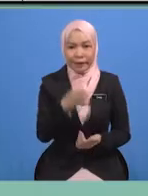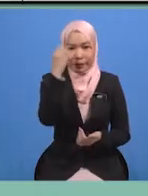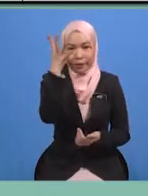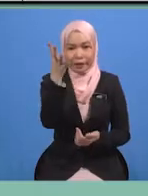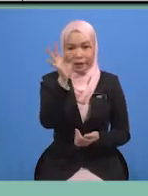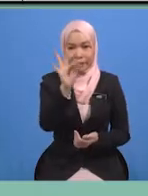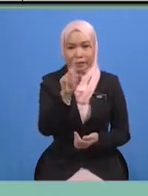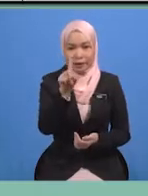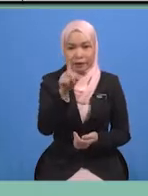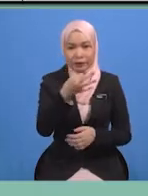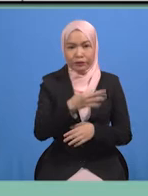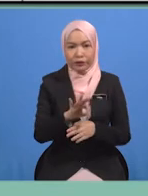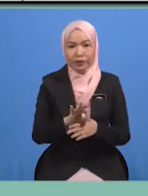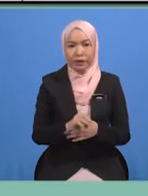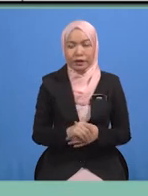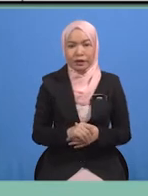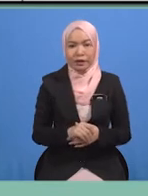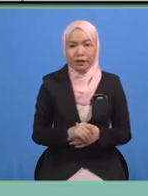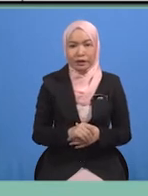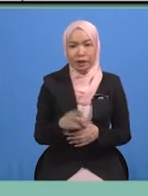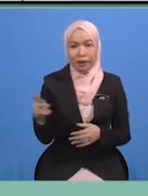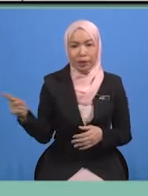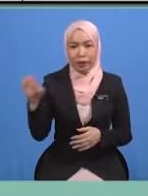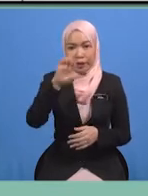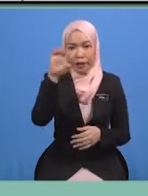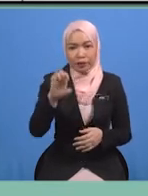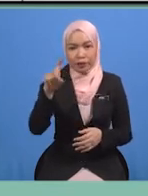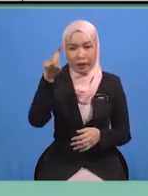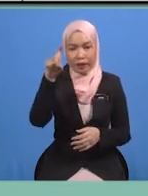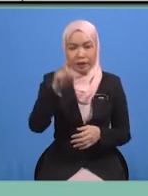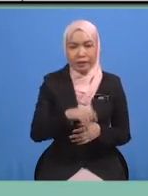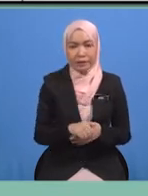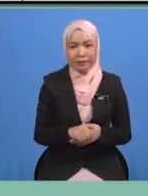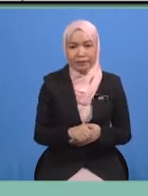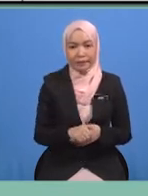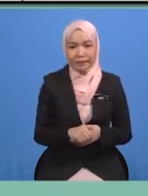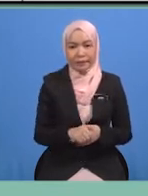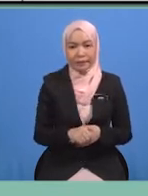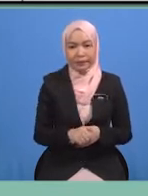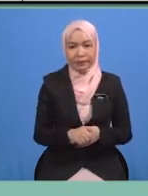Nyatakan satu fungsi komponen elektronik X.